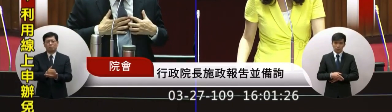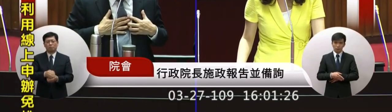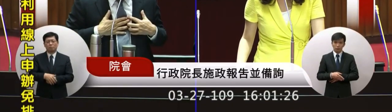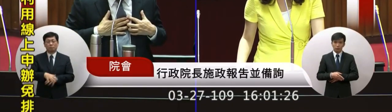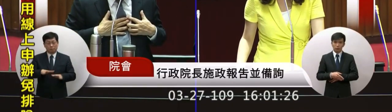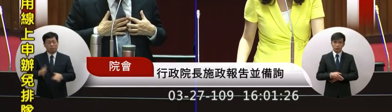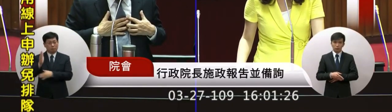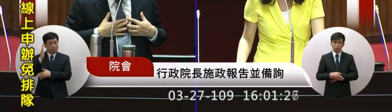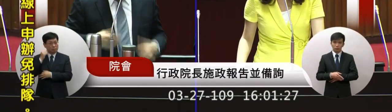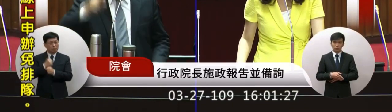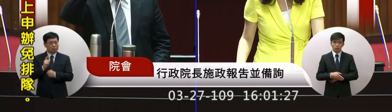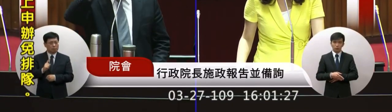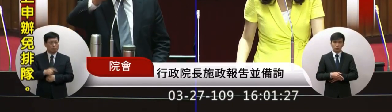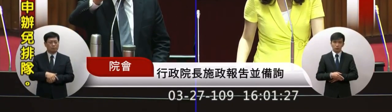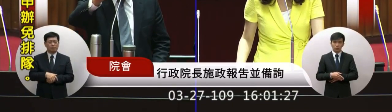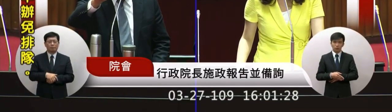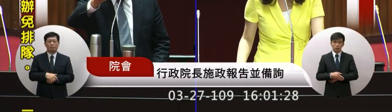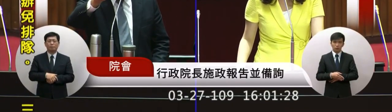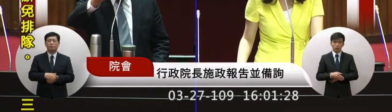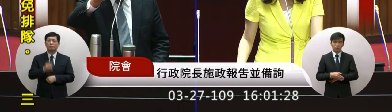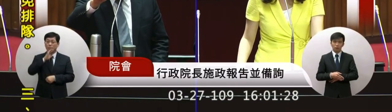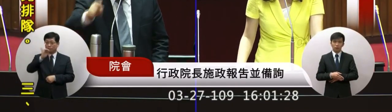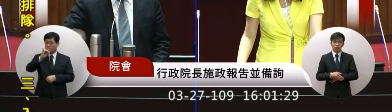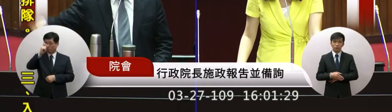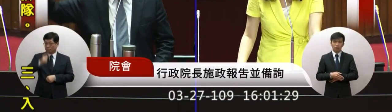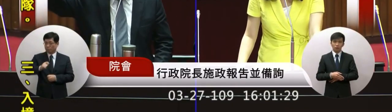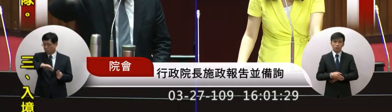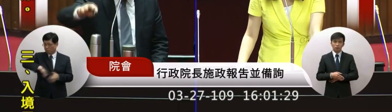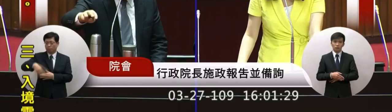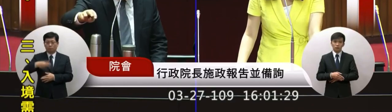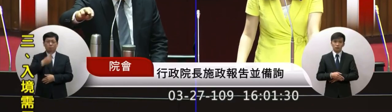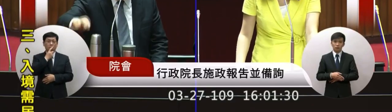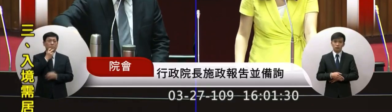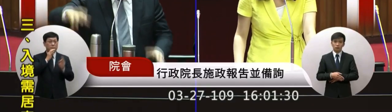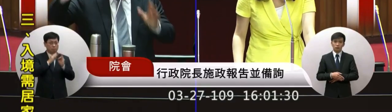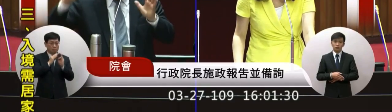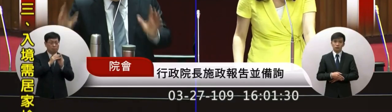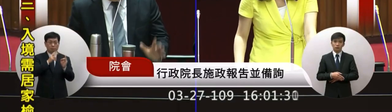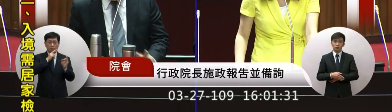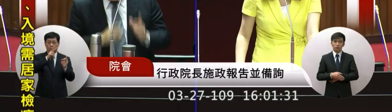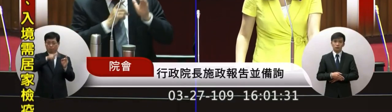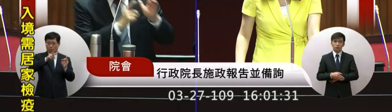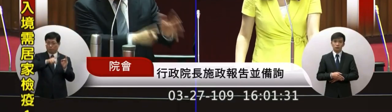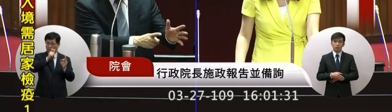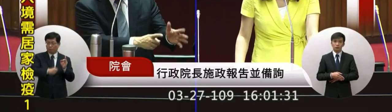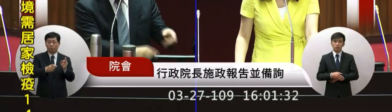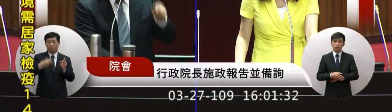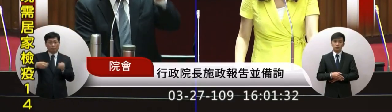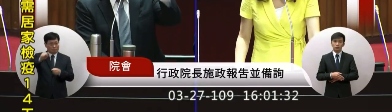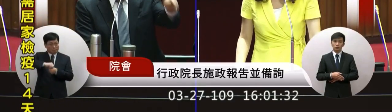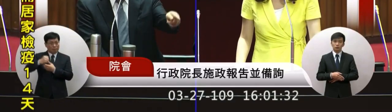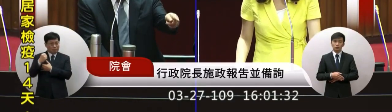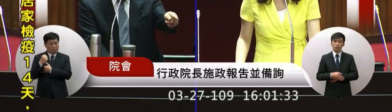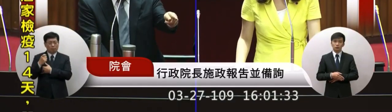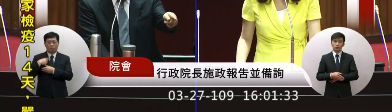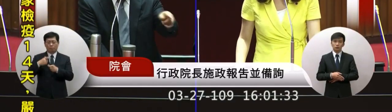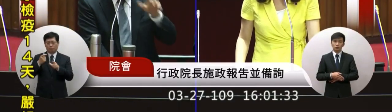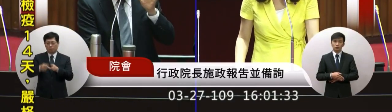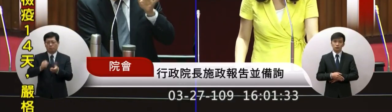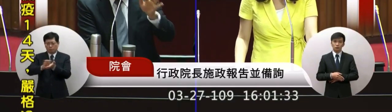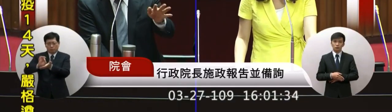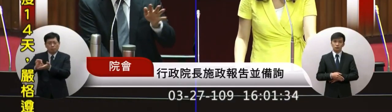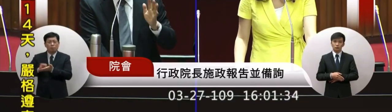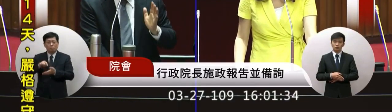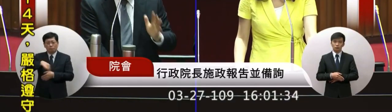所以政府做什么事？除了那1000亿之外，央行的2000亿，我们还加强公共支